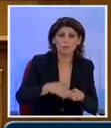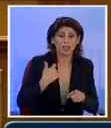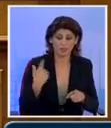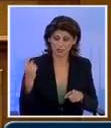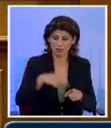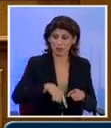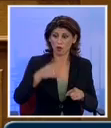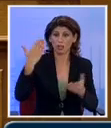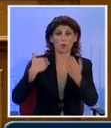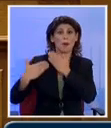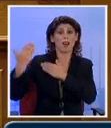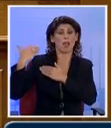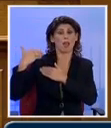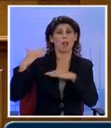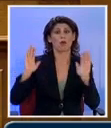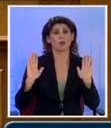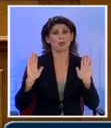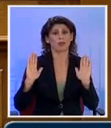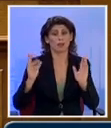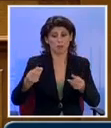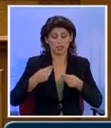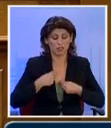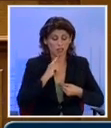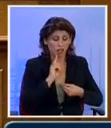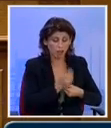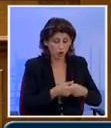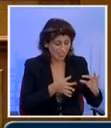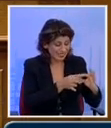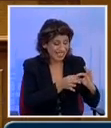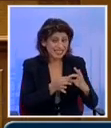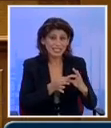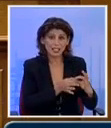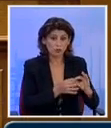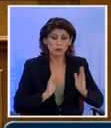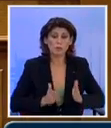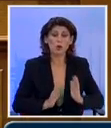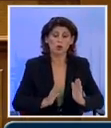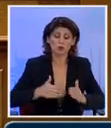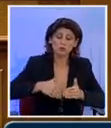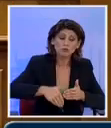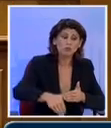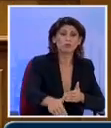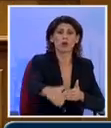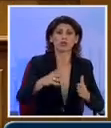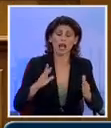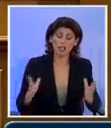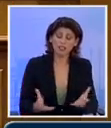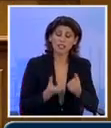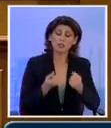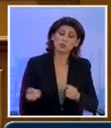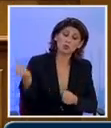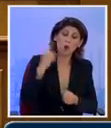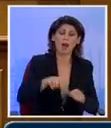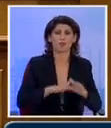έστειλε εδώ για το χθες. Μας έδωσε σαφή εντολή να συνεργαστούμε και να προχωρήσουμε μπροστά για να διασφαλίσουμε το αύριο